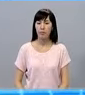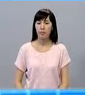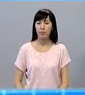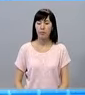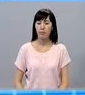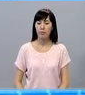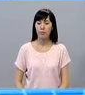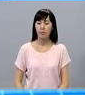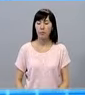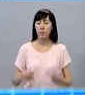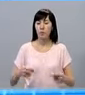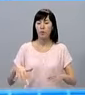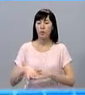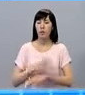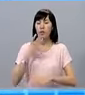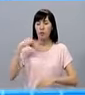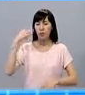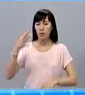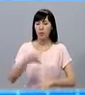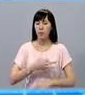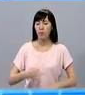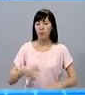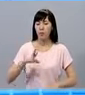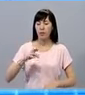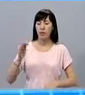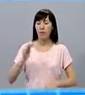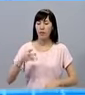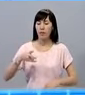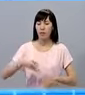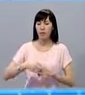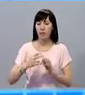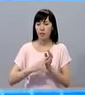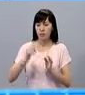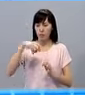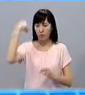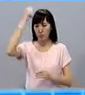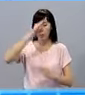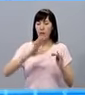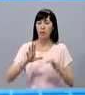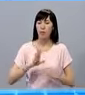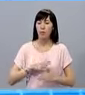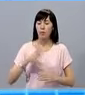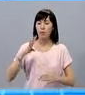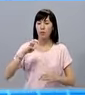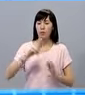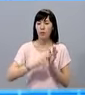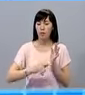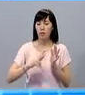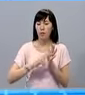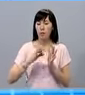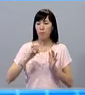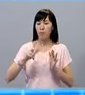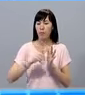внешнеторговый оборот южно-казахстанской области в январе и феврале 2018 года составил 400 78 миллионов